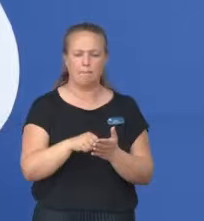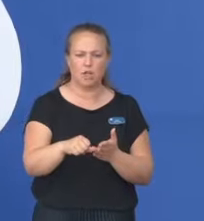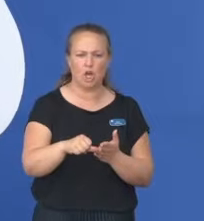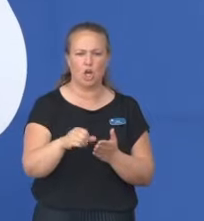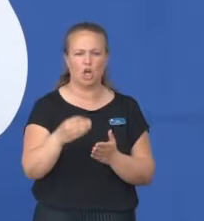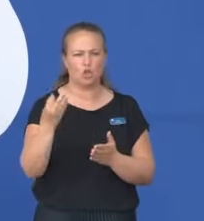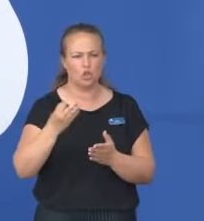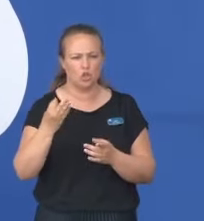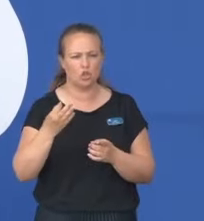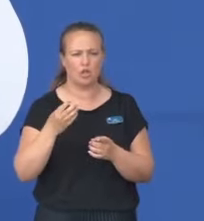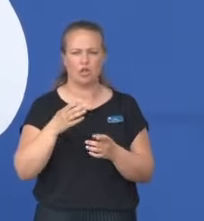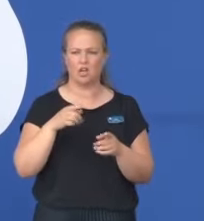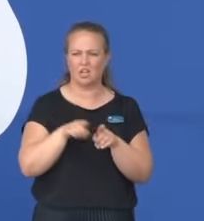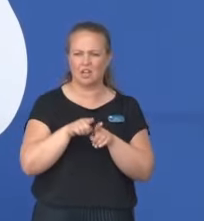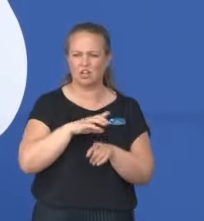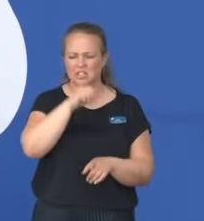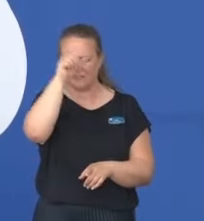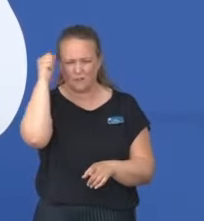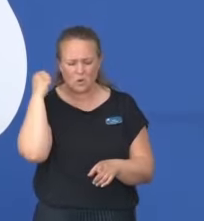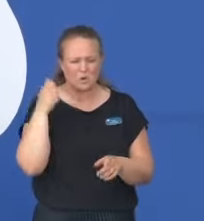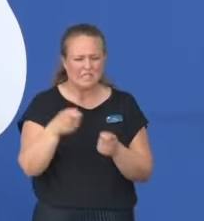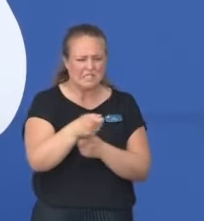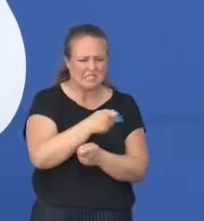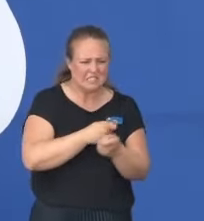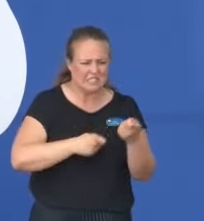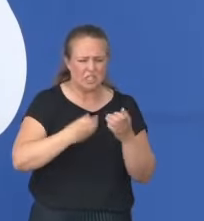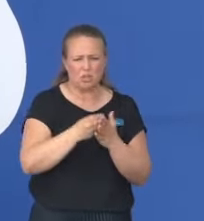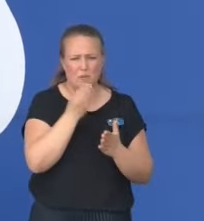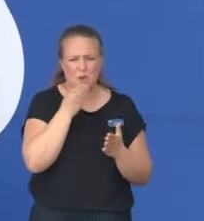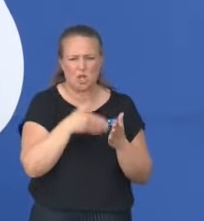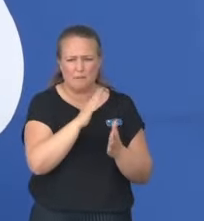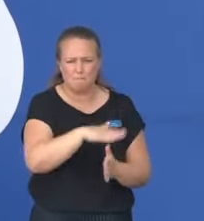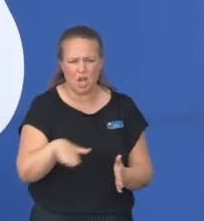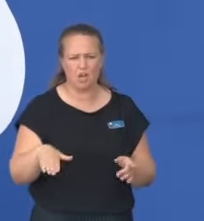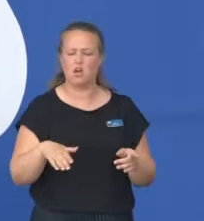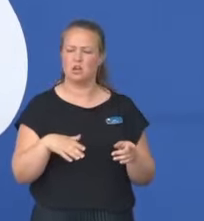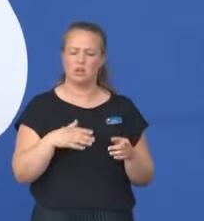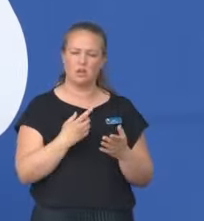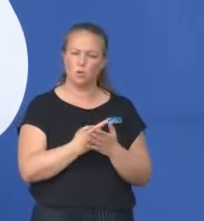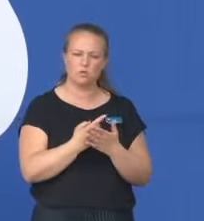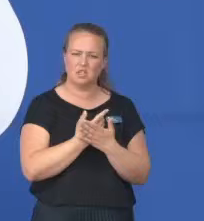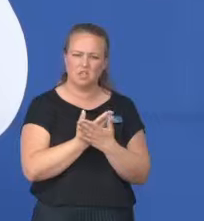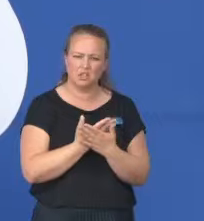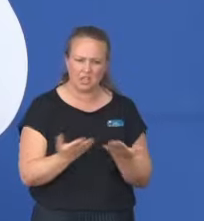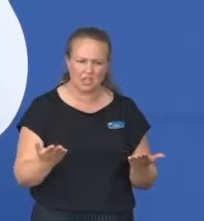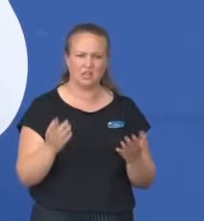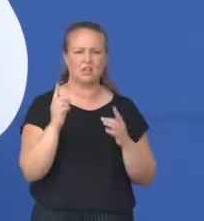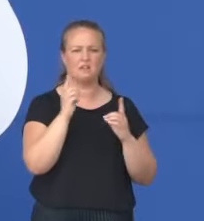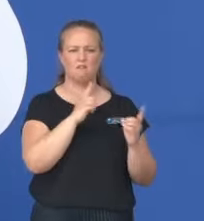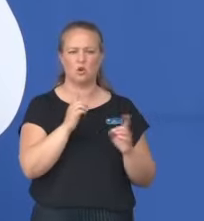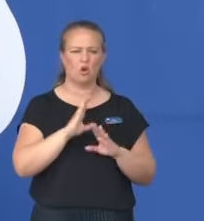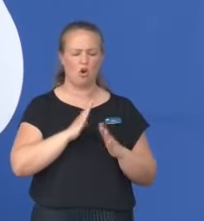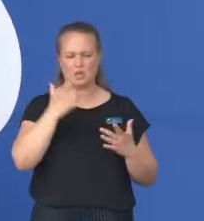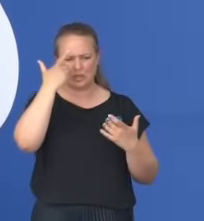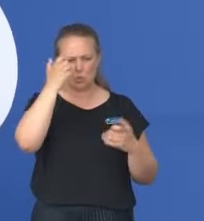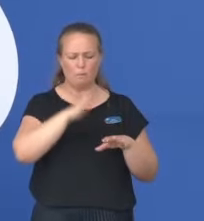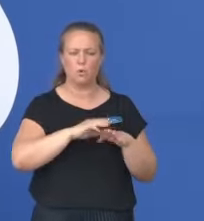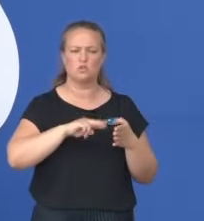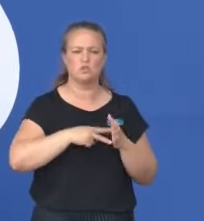mina grannar har svårt att köpa mat till sina barn. Det här är ju inte konstigt att folk inte har tilltro till